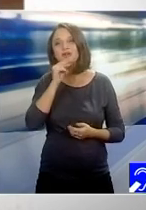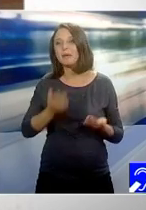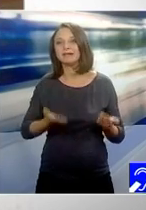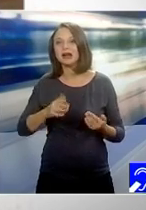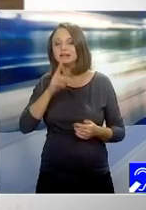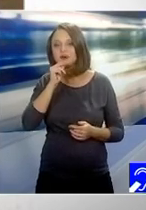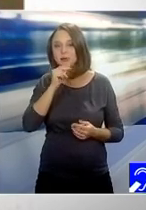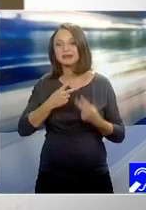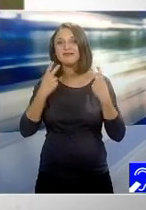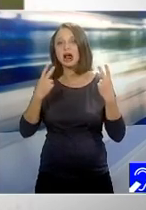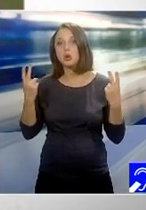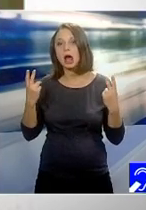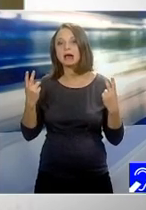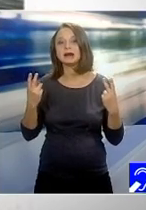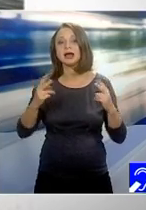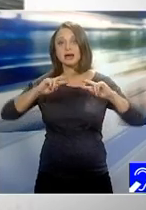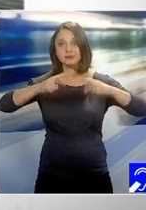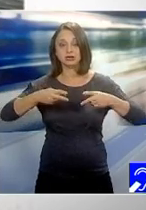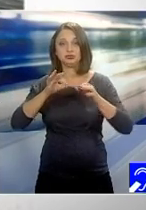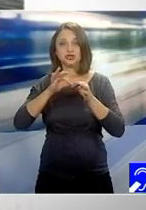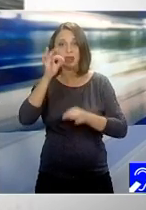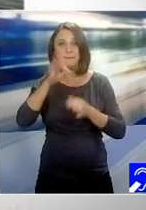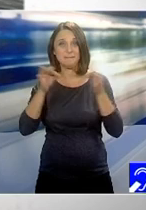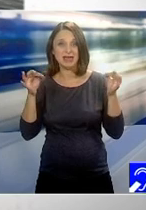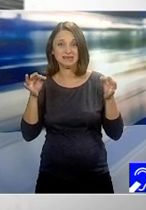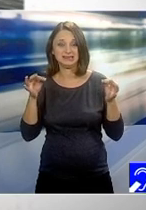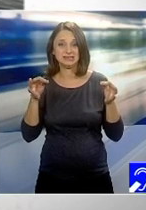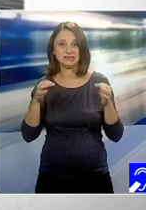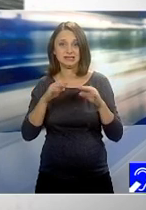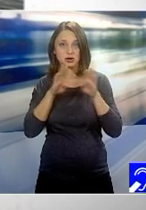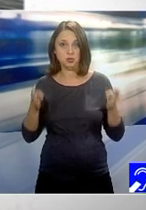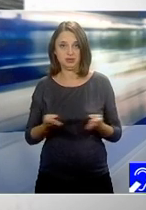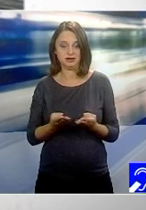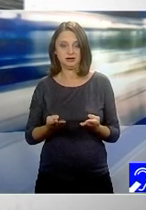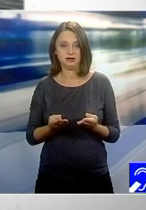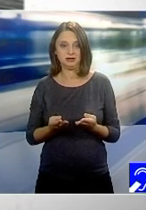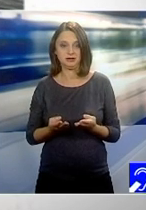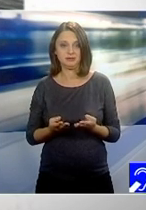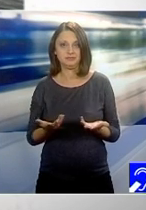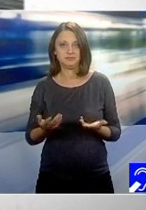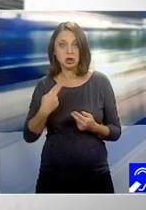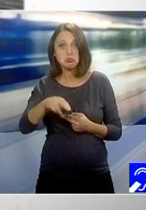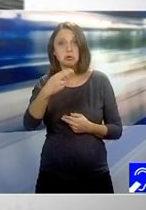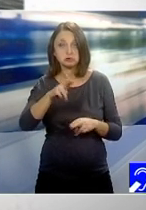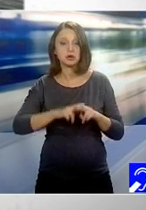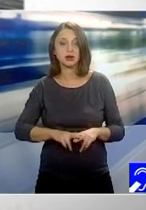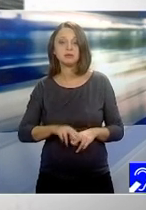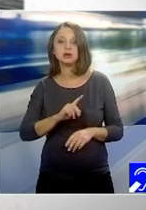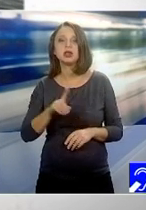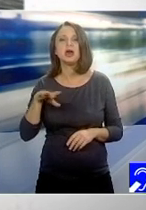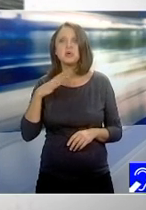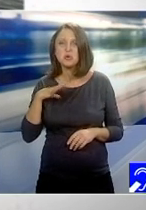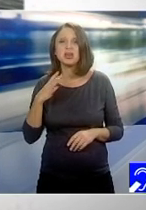care se traduce în niște metri cubi. Acolo nu e o legătură de lemne, acolo e un car de lemne. Un car de lemn, sigur. Și în continuare se menține, nu este voința politică